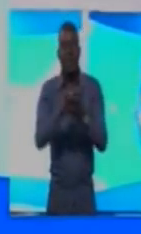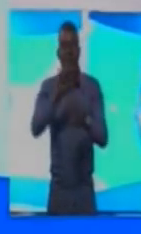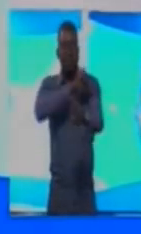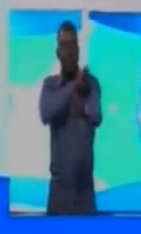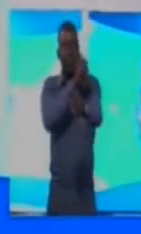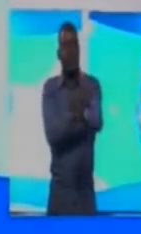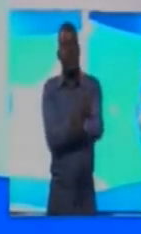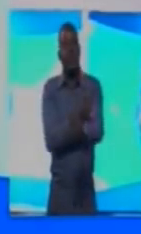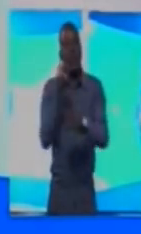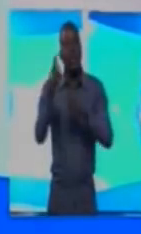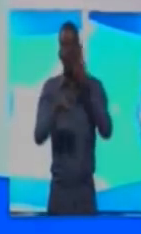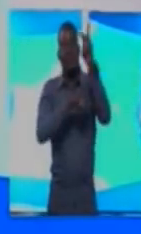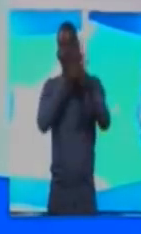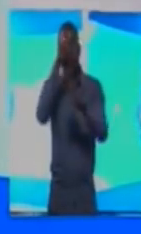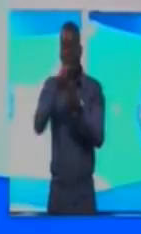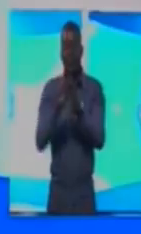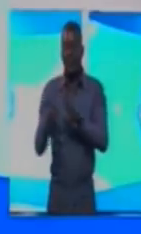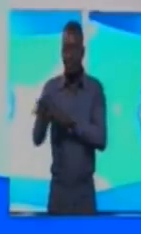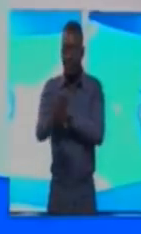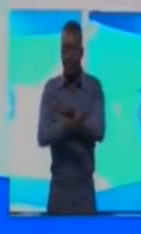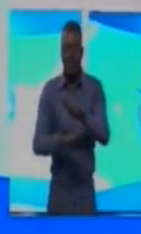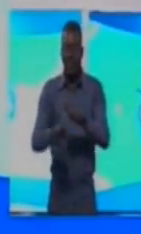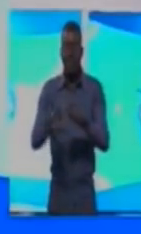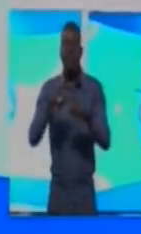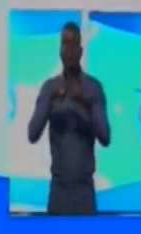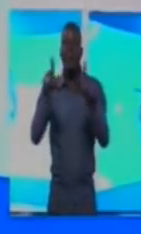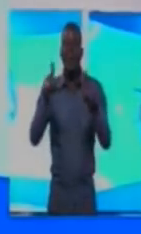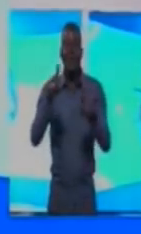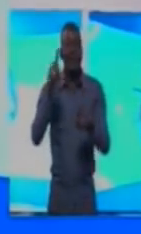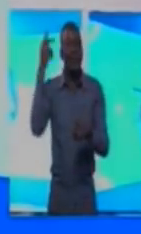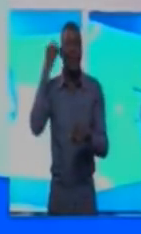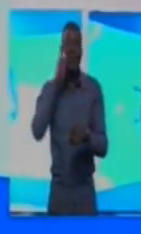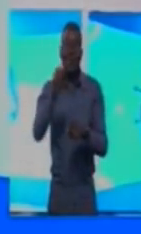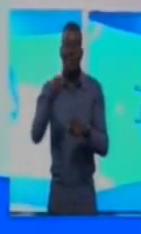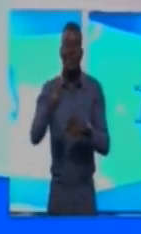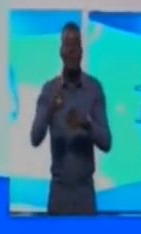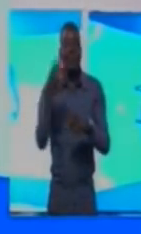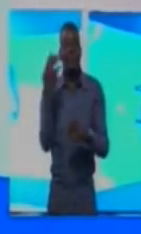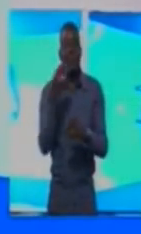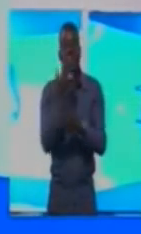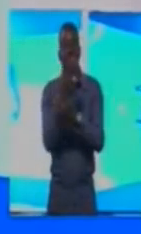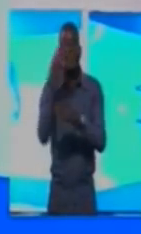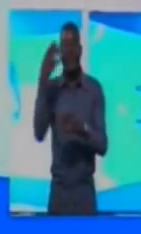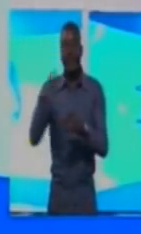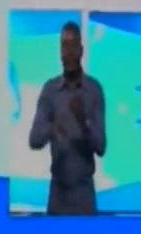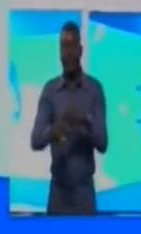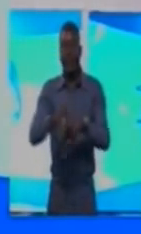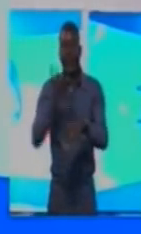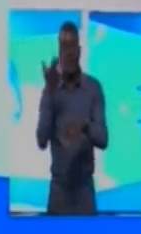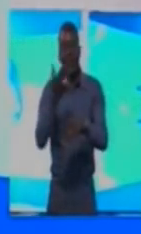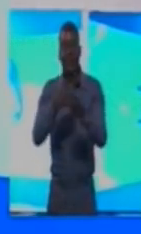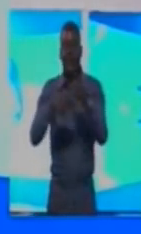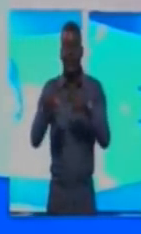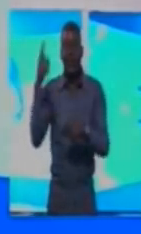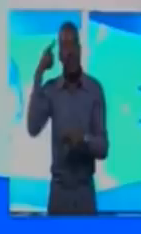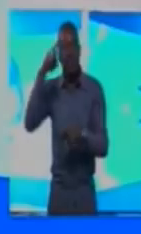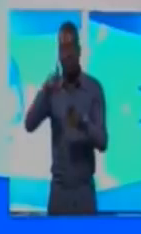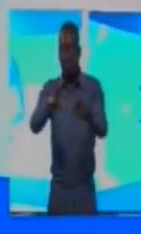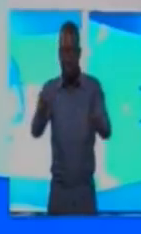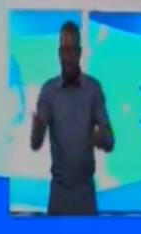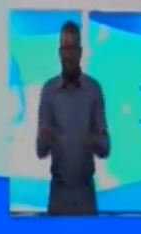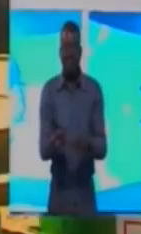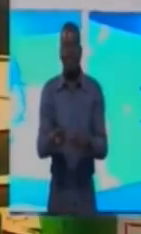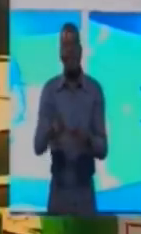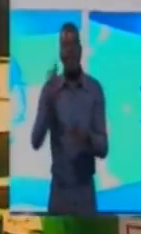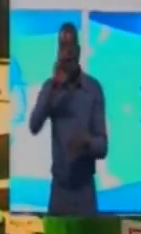autorités et la population à la base. Mais ils ne sont pas allés les mains vides du matériel d'assainissement remis sur place à Zitenga. Maxime